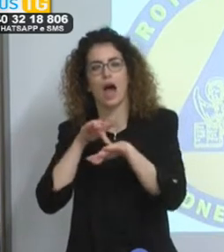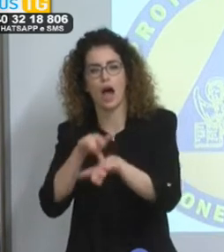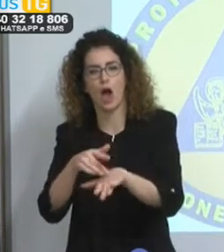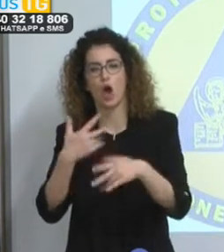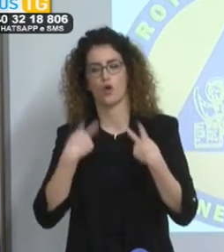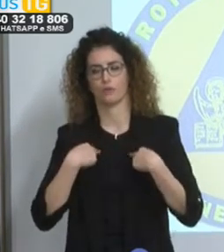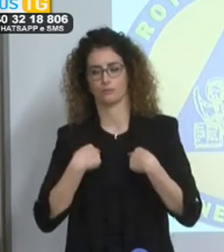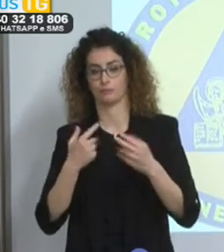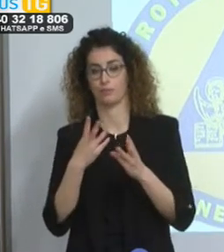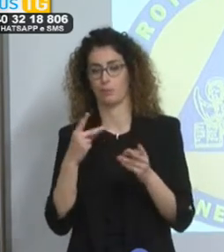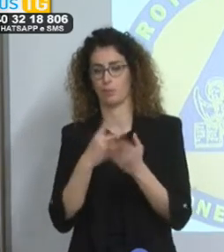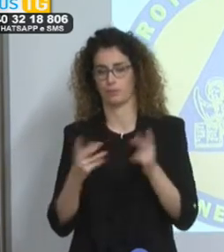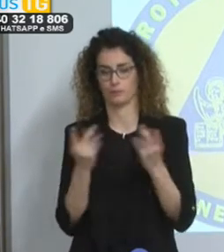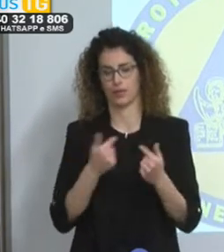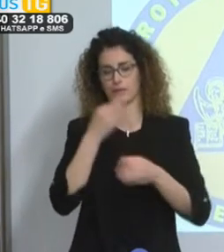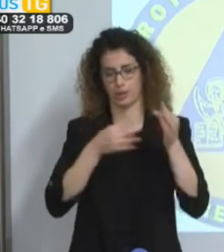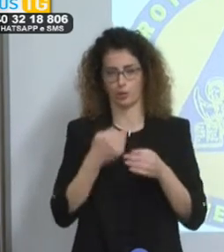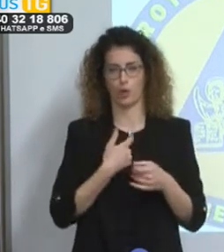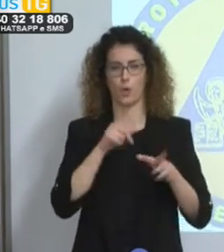sono 495.000.